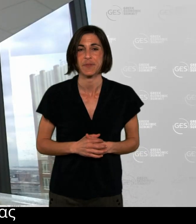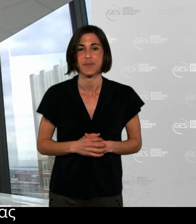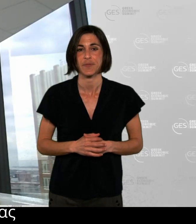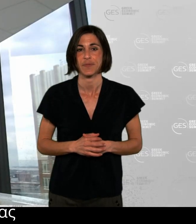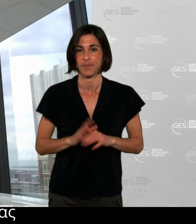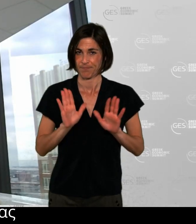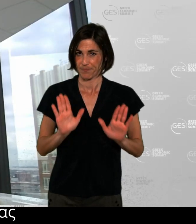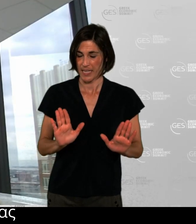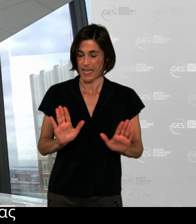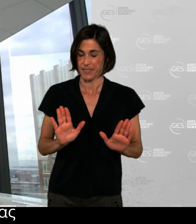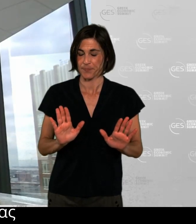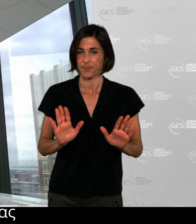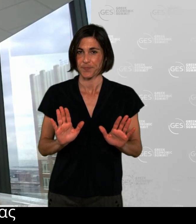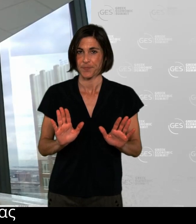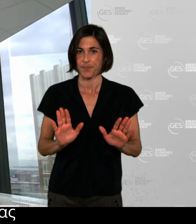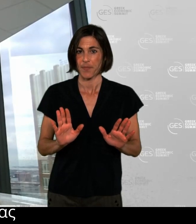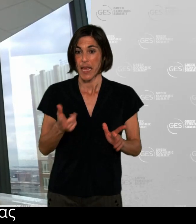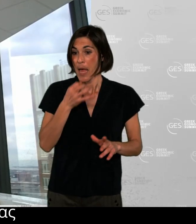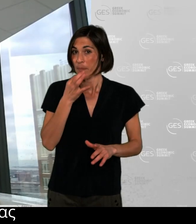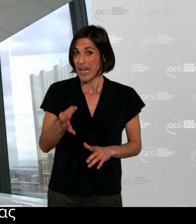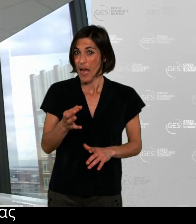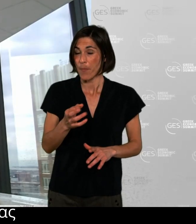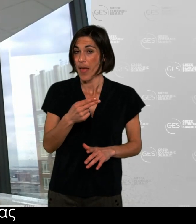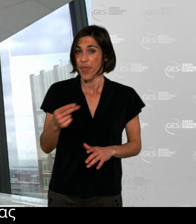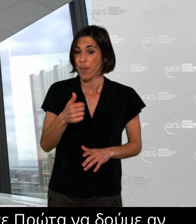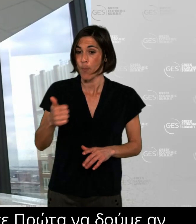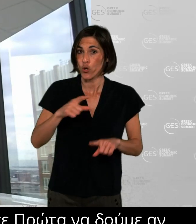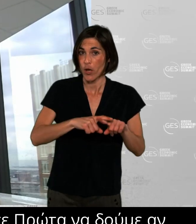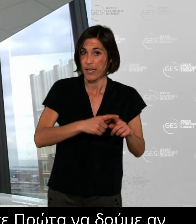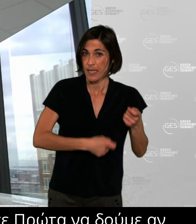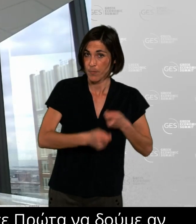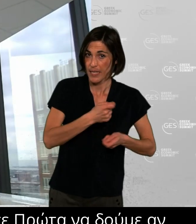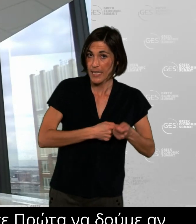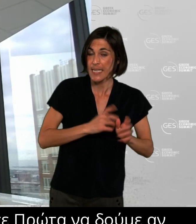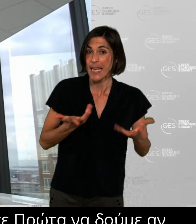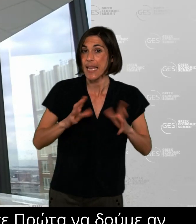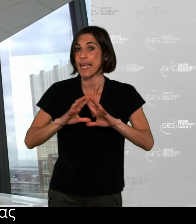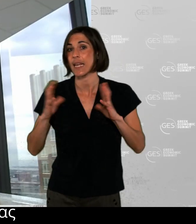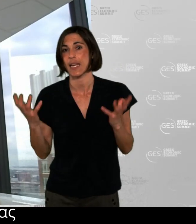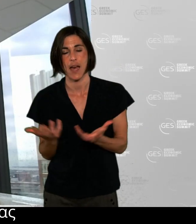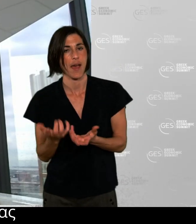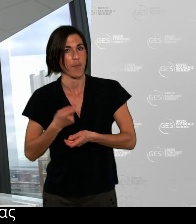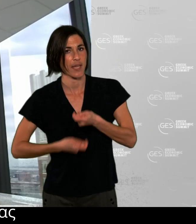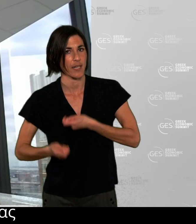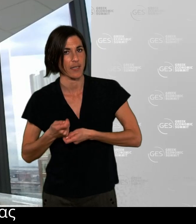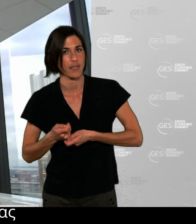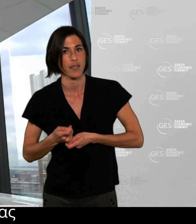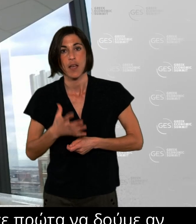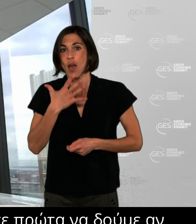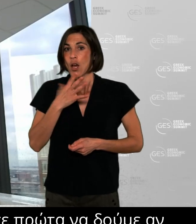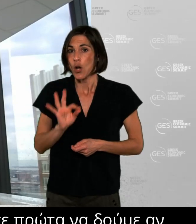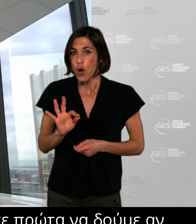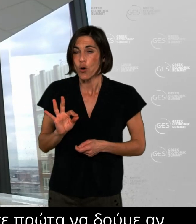Κοιτάξτε, πρέπει να δούμε αν μιλάμε μόνο για τις ελληνικές επιχειρήσεις ή μιλάμε για επιχειρήσεις γενικά. Γιατί πλέον έχουμε φτάσει